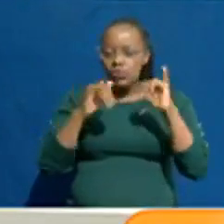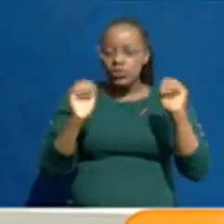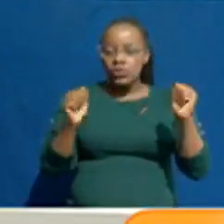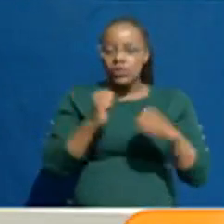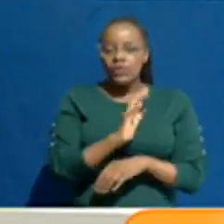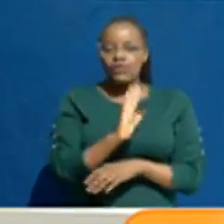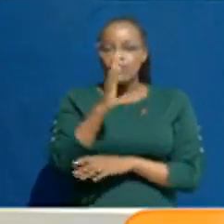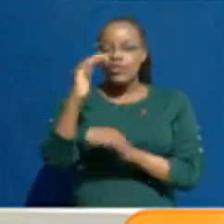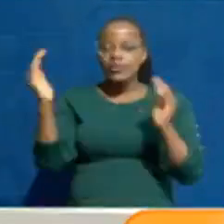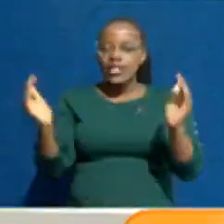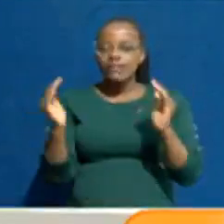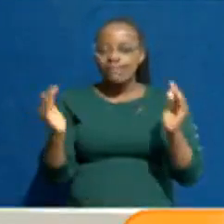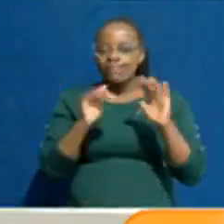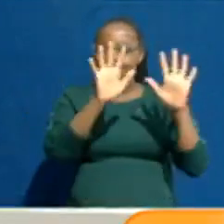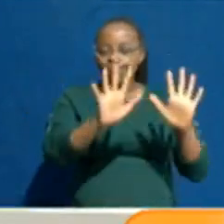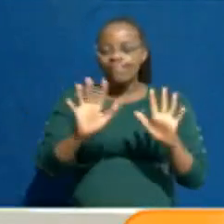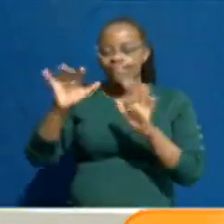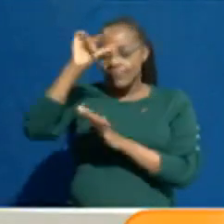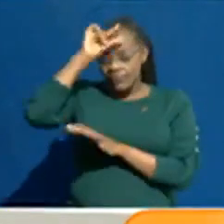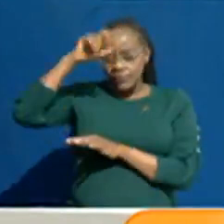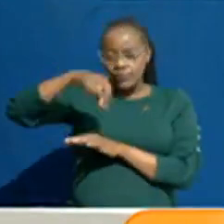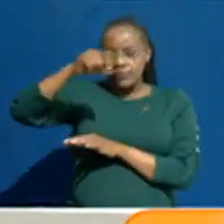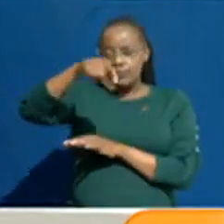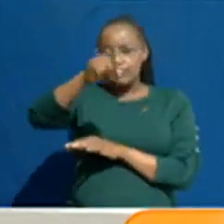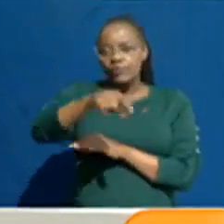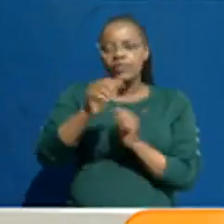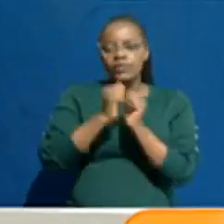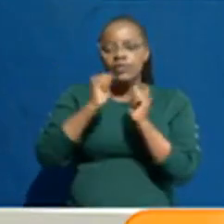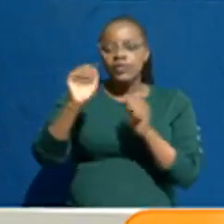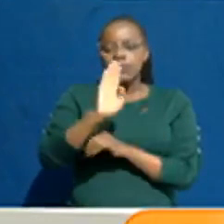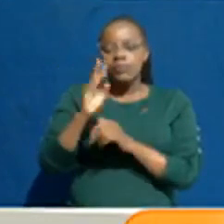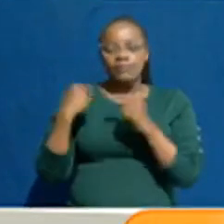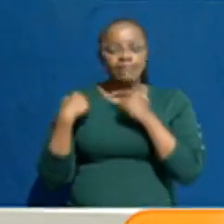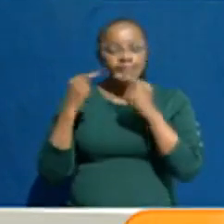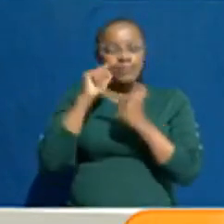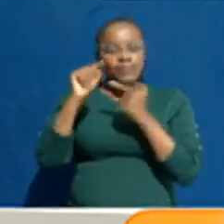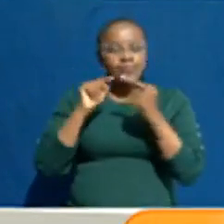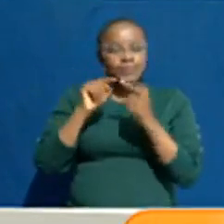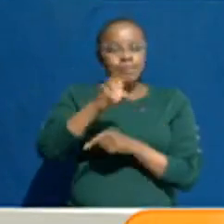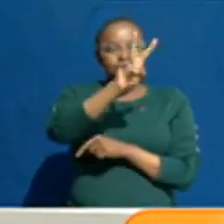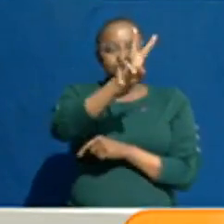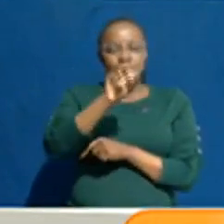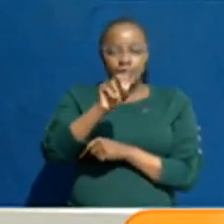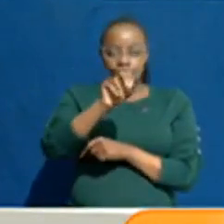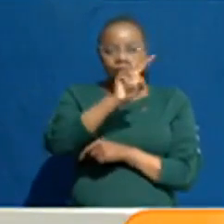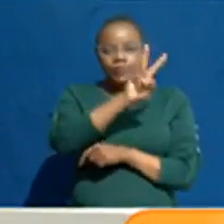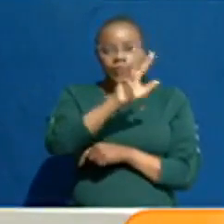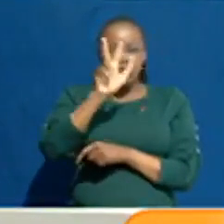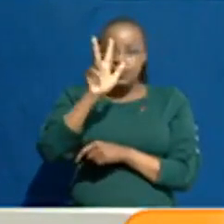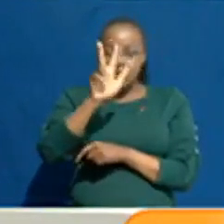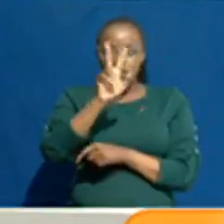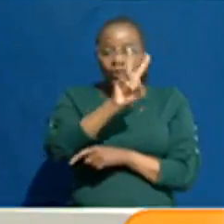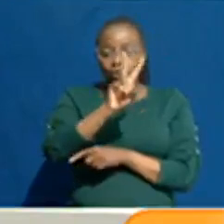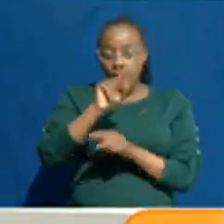ya hamasisho na kampeni ya serikali kupanda miti bilioni 15 kufikia mwaka 2032. Lakini katika